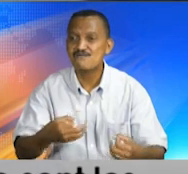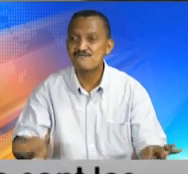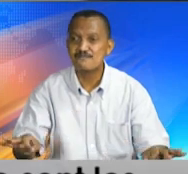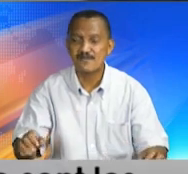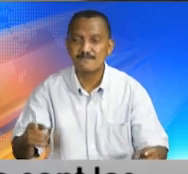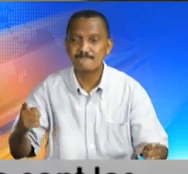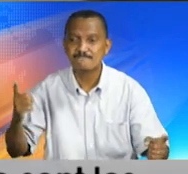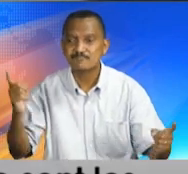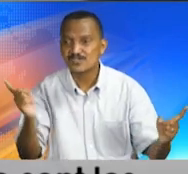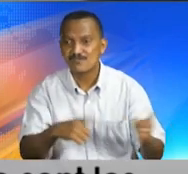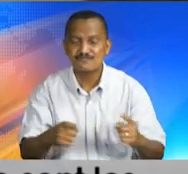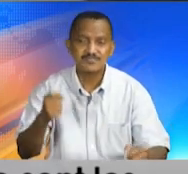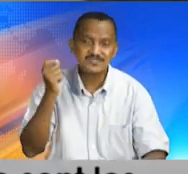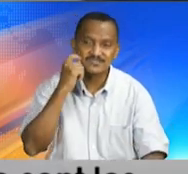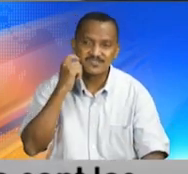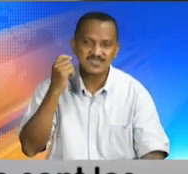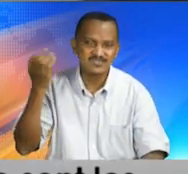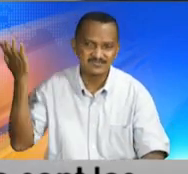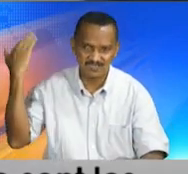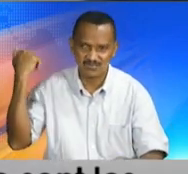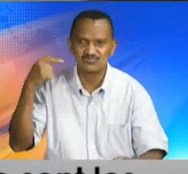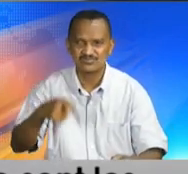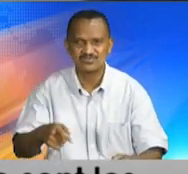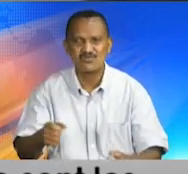nentim-paharazana sy tsy dia azahoana vokatra